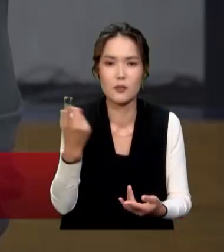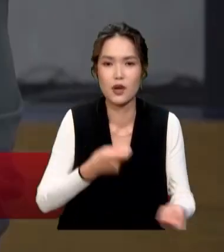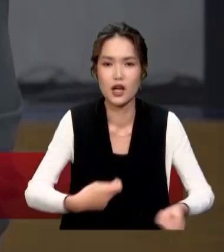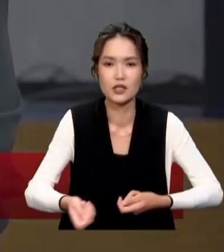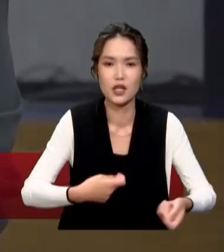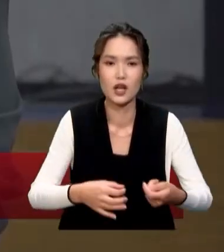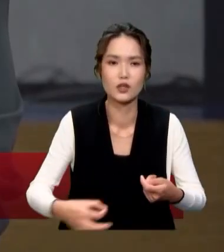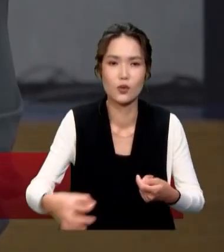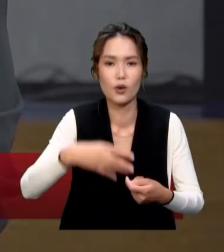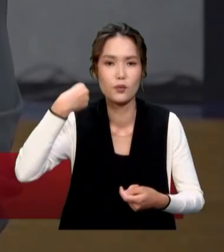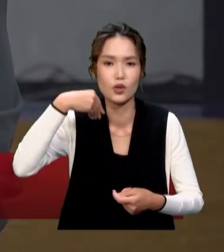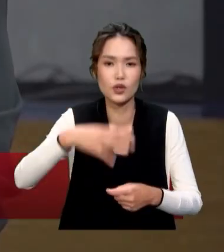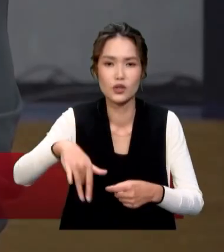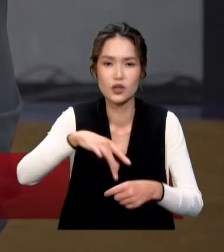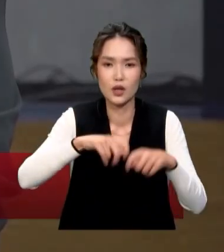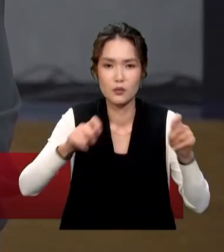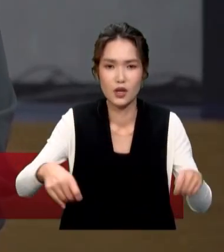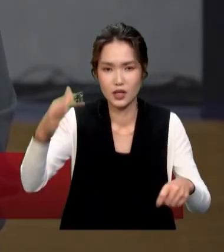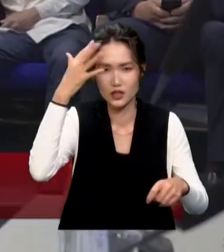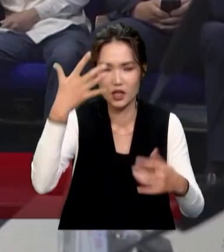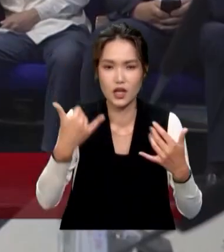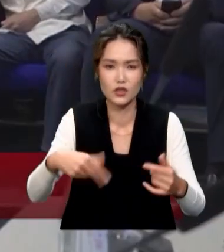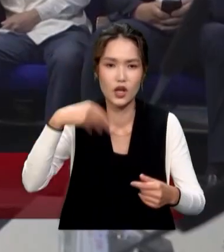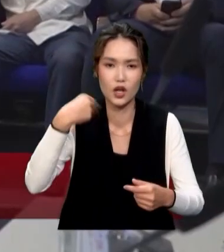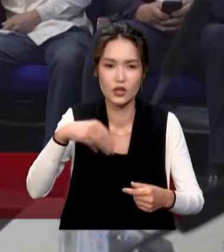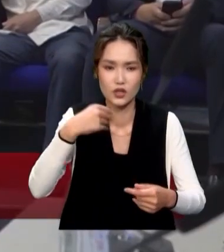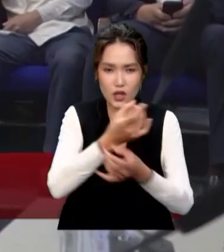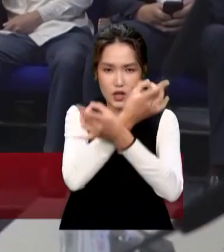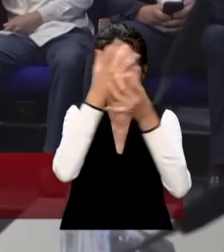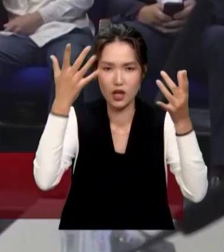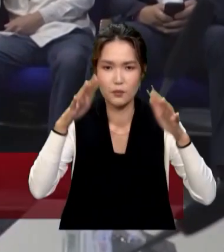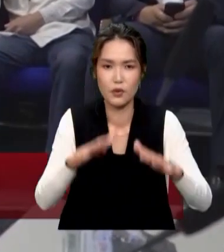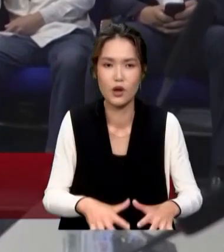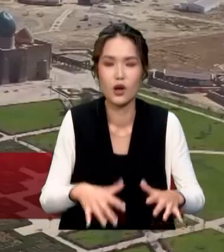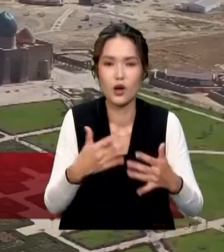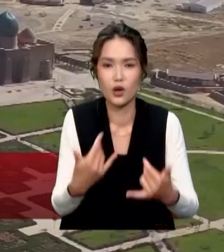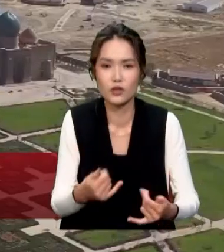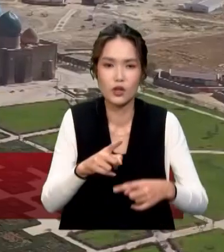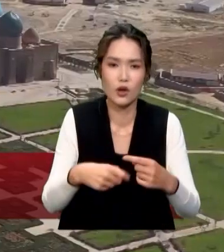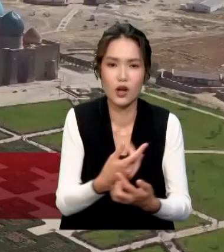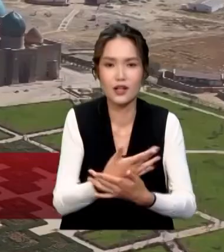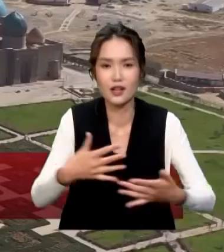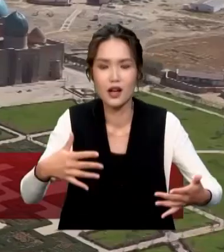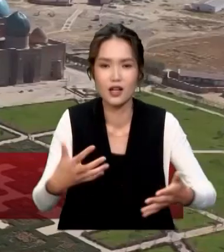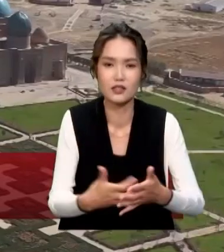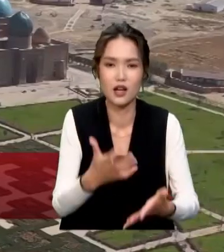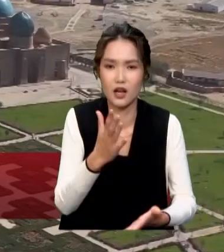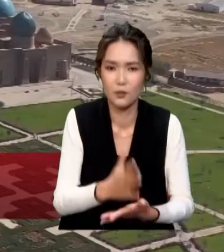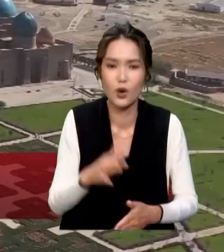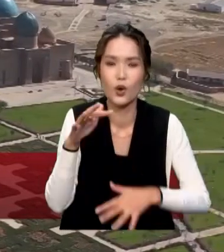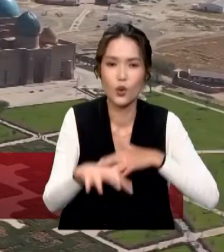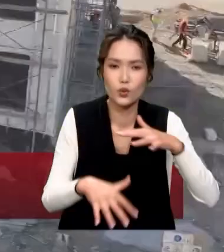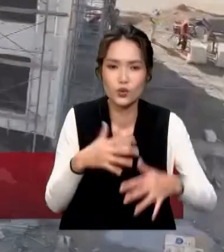облыс орталығы Түркістан қаласында ашылмақ. Ол үшін қазір Түркістанның мәдени рухани орталығында қолөнершілер қалашығы салынып жатыр. Туристік